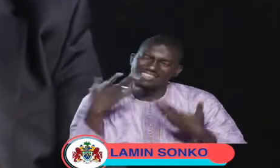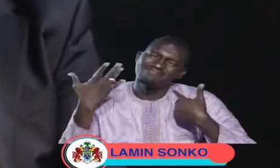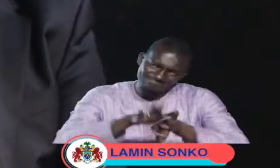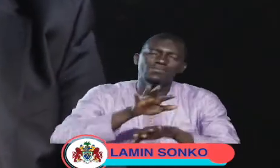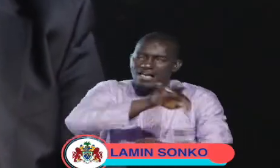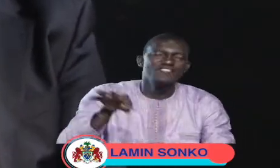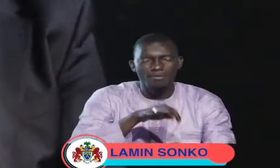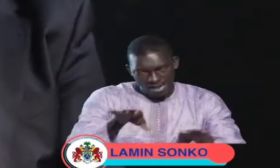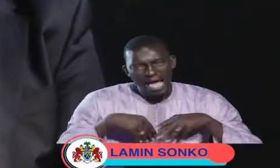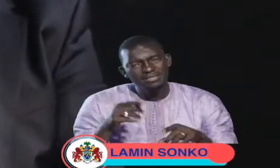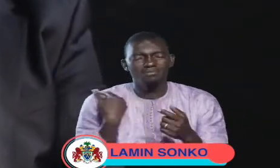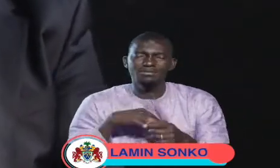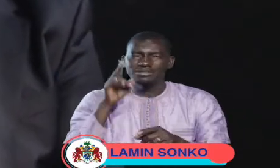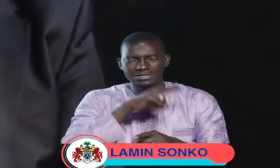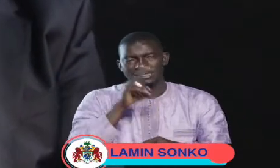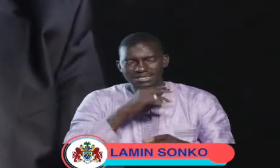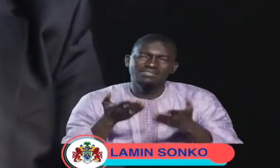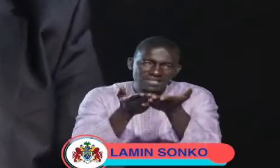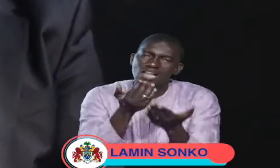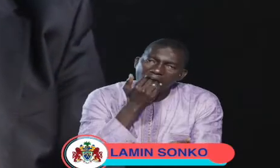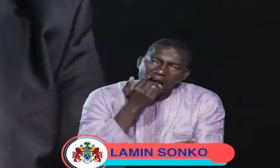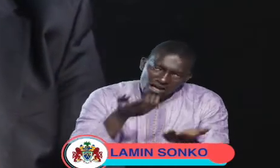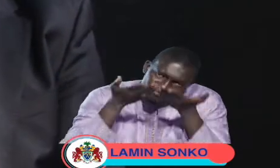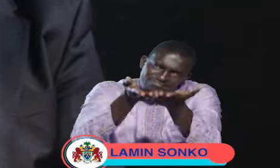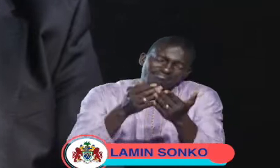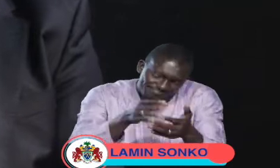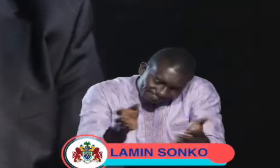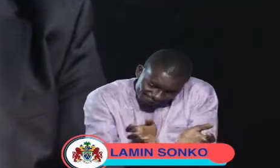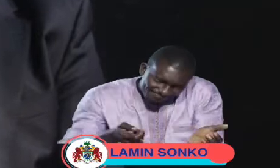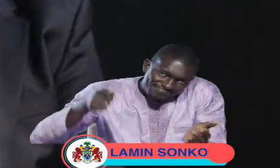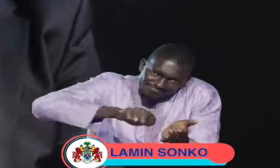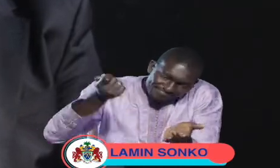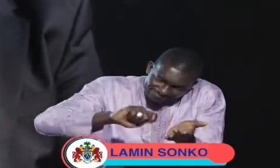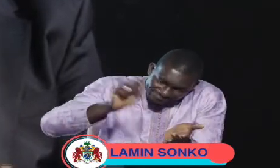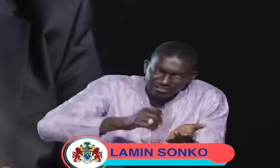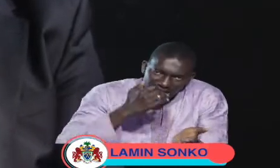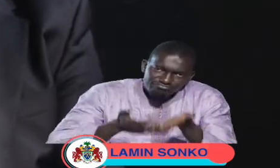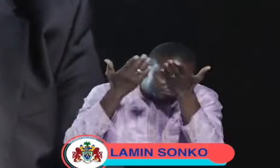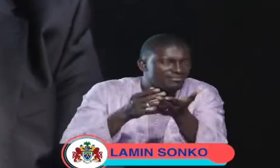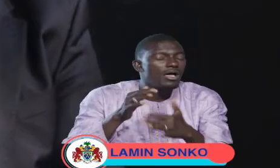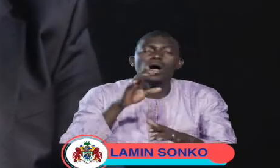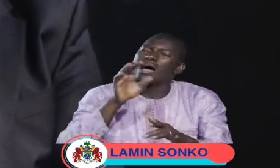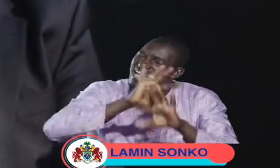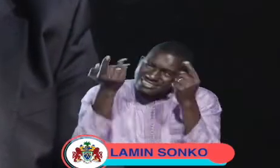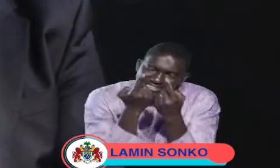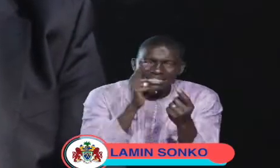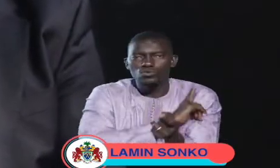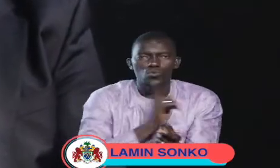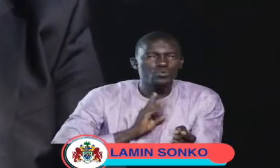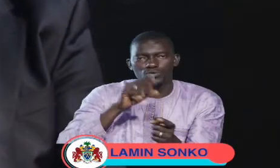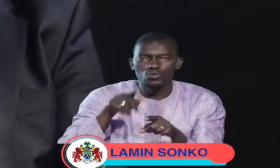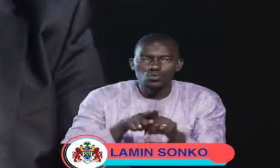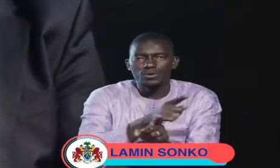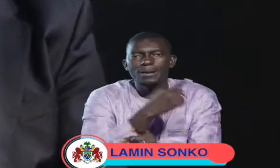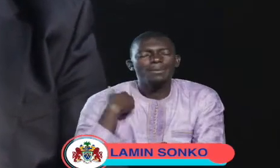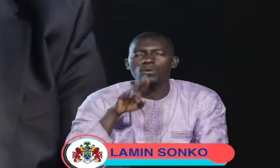bi nañ ñen jégeñ nañ ñen jox lék nañ ñen do xamne dañ ko daal def ak ñom won bala ñu dañ am fièvre bi dañ continuer di def